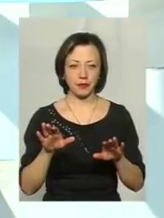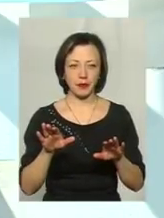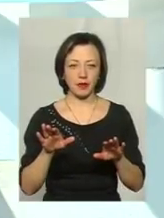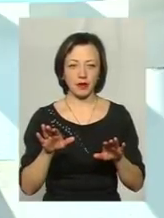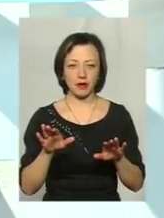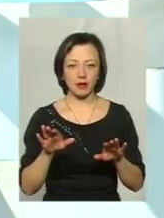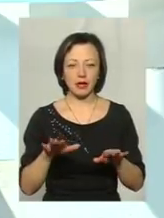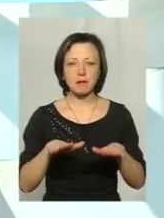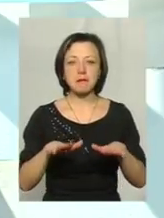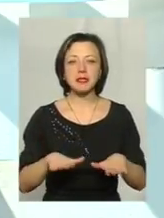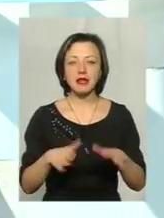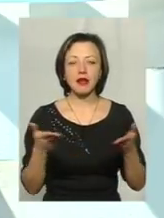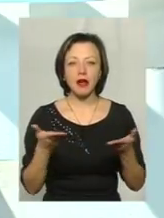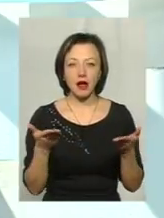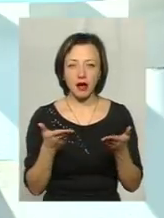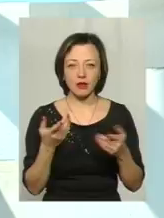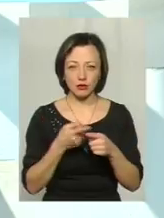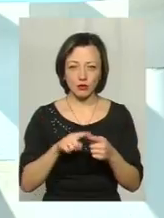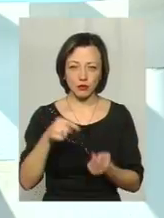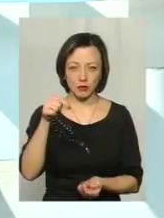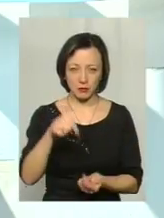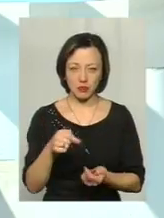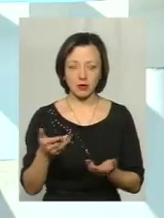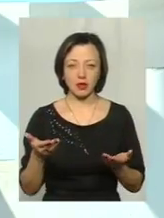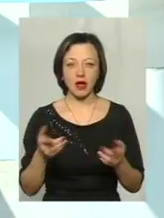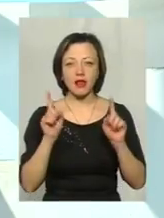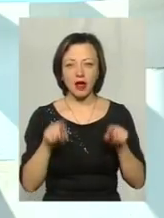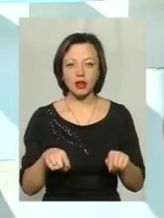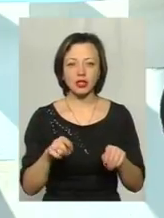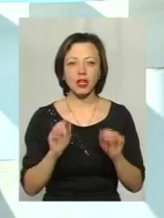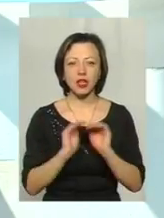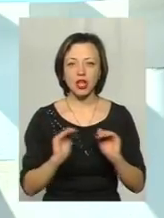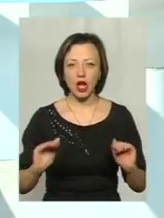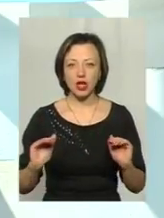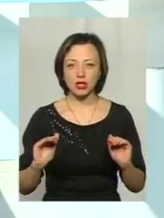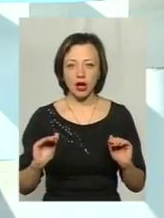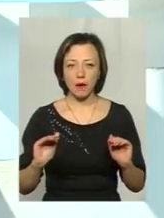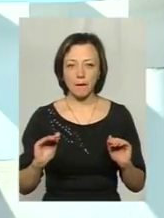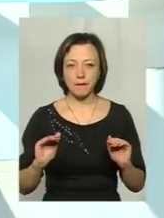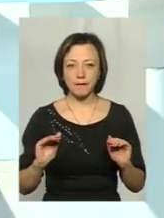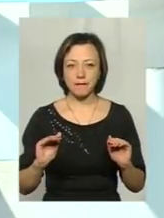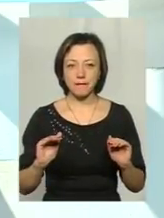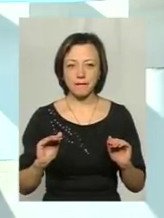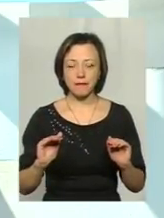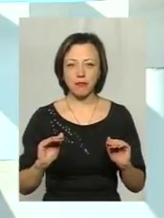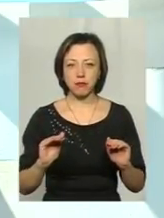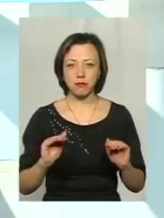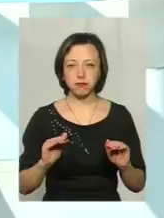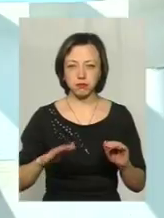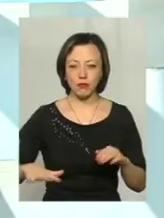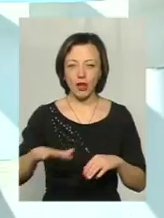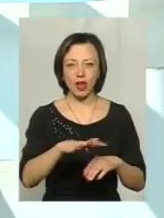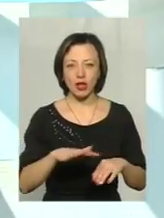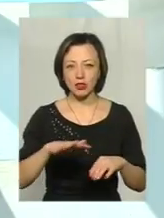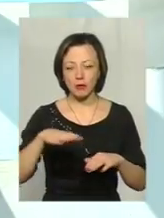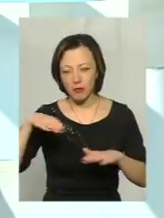Значить, скажімо так, місцевість, яка цьому забезпечує, навіть якась дитяча площадка, де щось збудоване, під ним впав, перележи, або